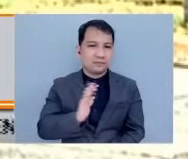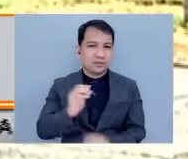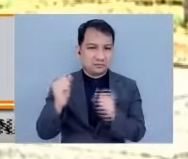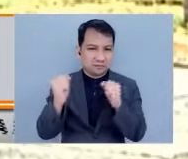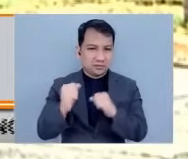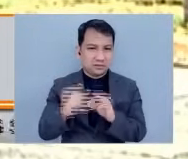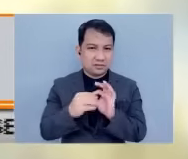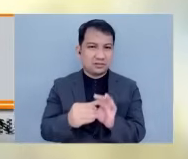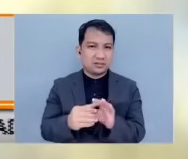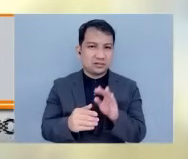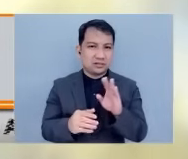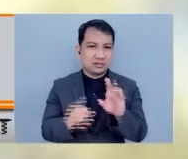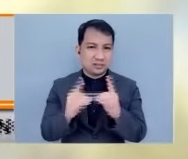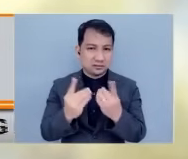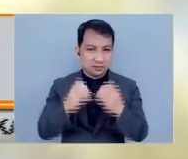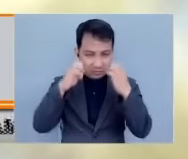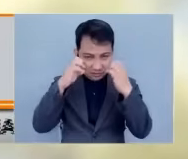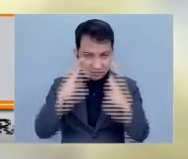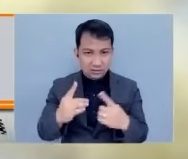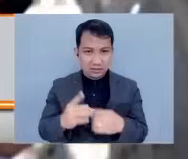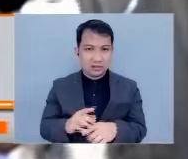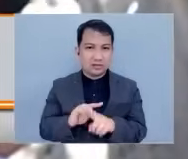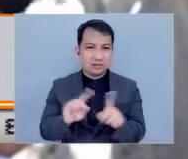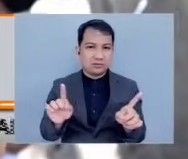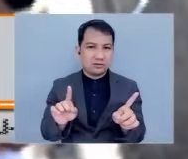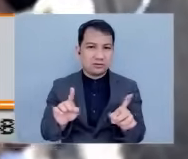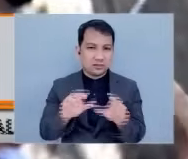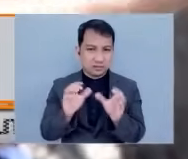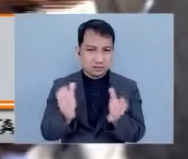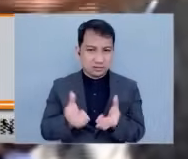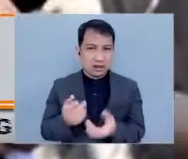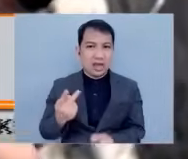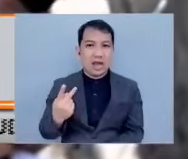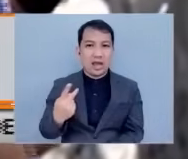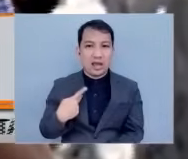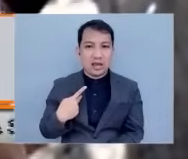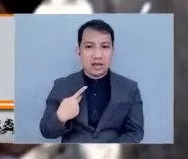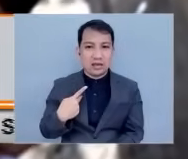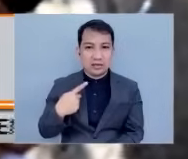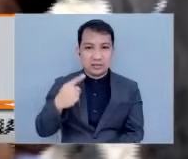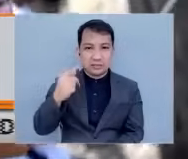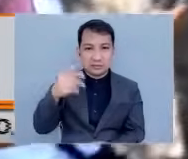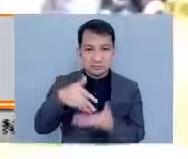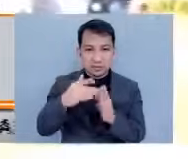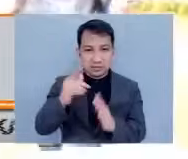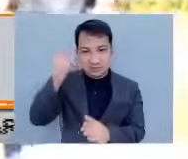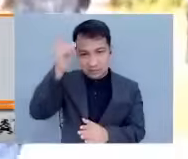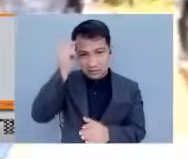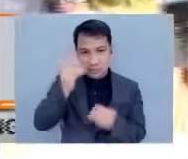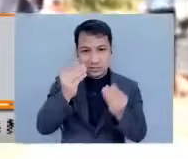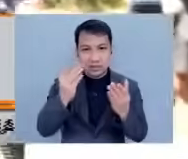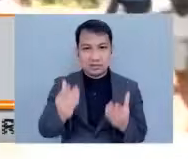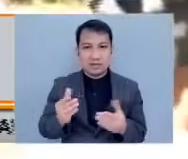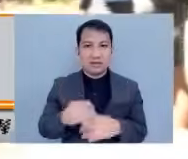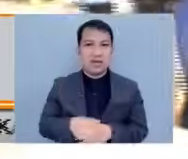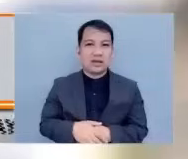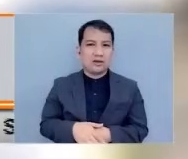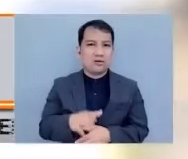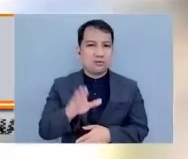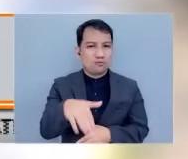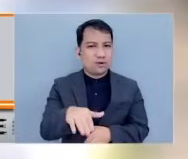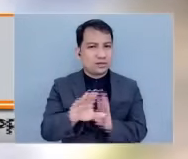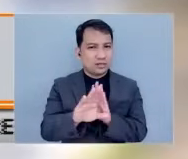Department of Education. Dahil kahit sa klase, may bibi sa ulo ng mga estudyante at kahit sa mga teacher. Basta't hindi nakakasagabal